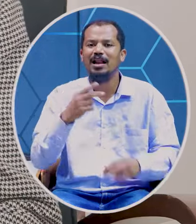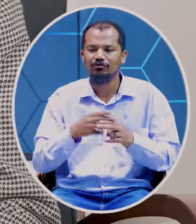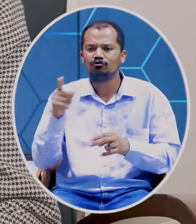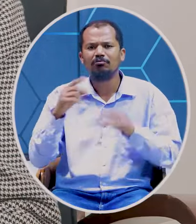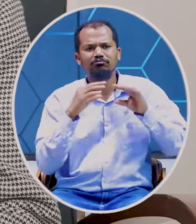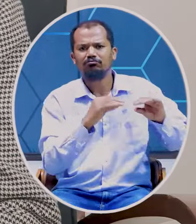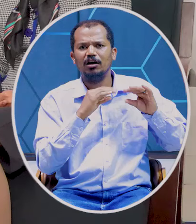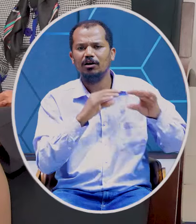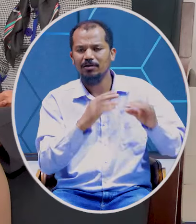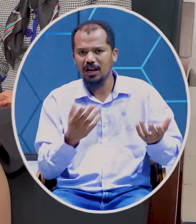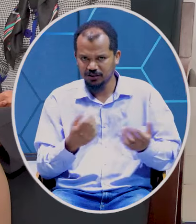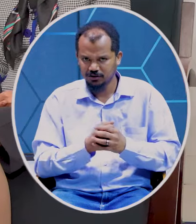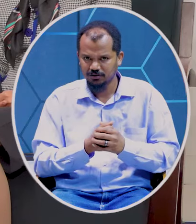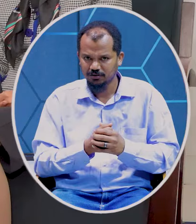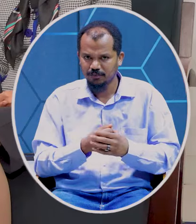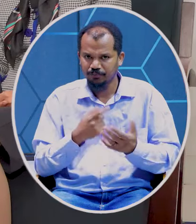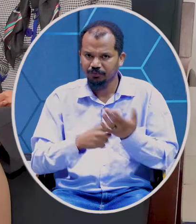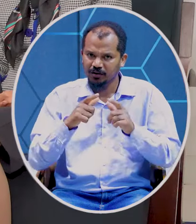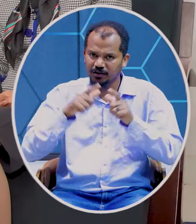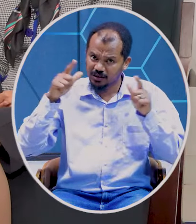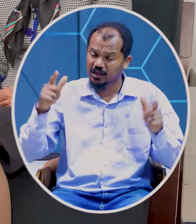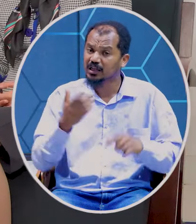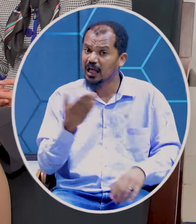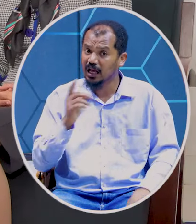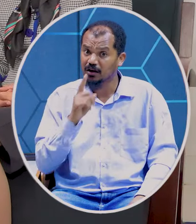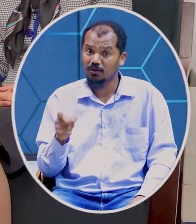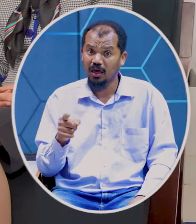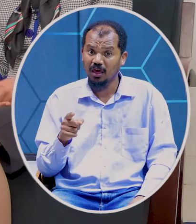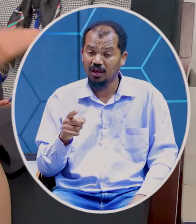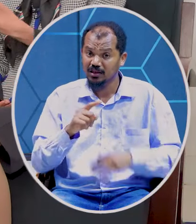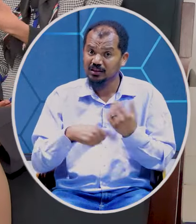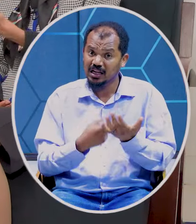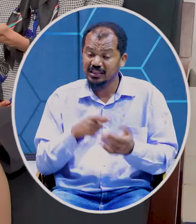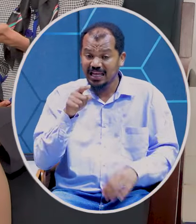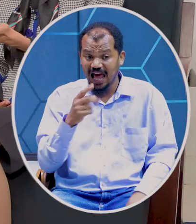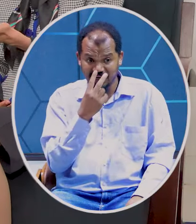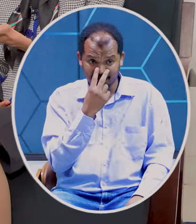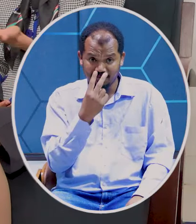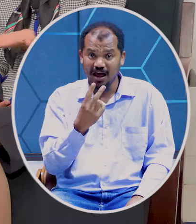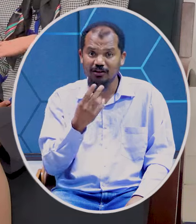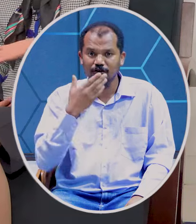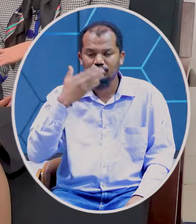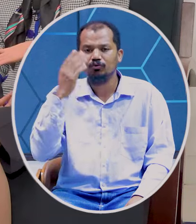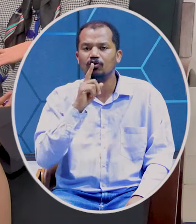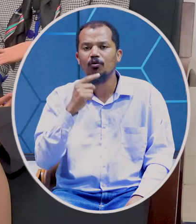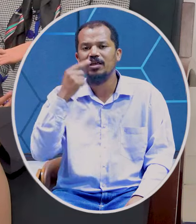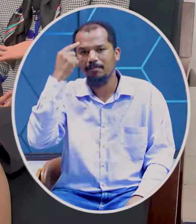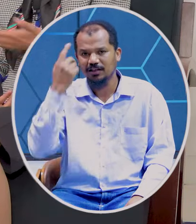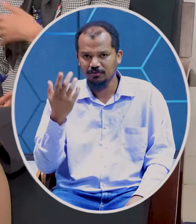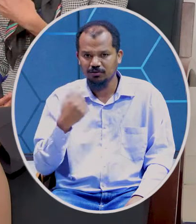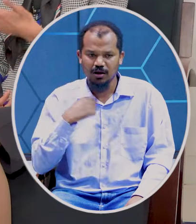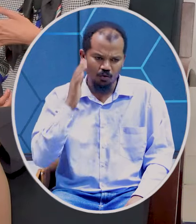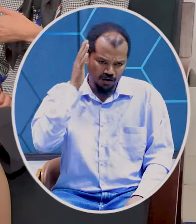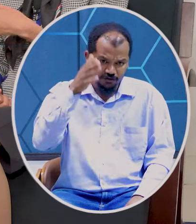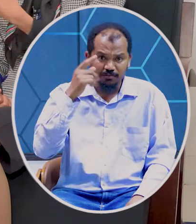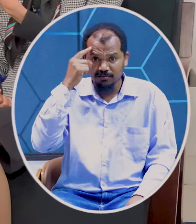ትምርቱን ትሰጣለች ይወጣች ይሄ ትልቁ ነገር ይመስለኛል። ስለዚህ ያንን ማየት ነው ጥሩ ብዬ ማስበው